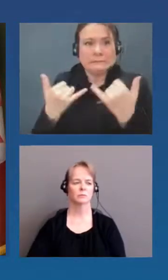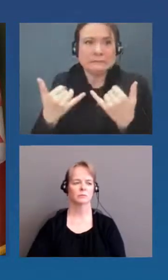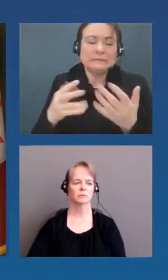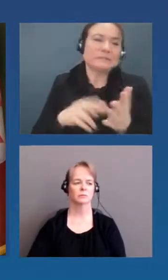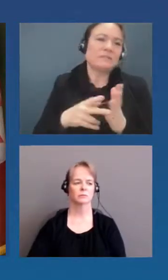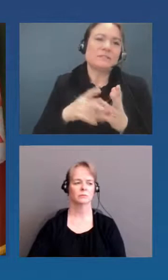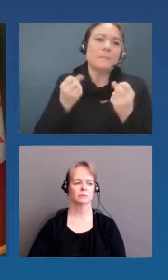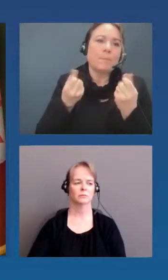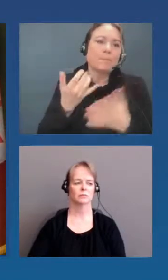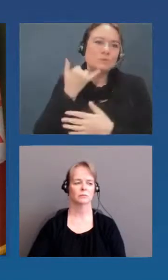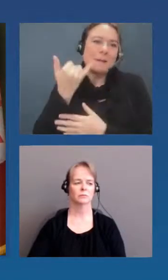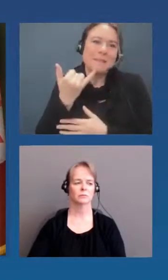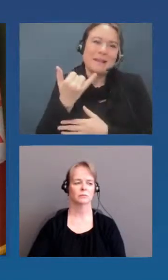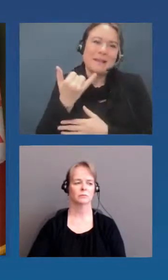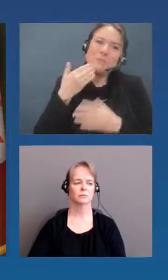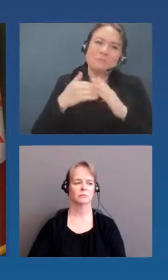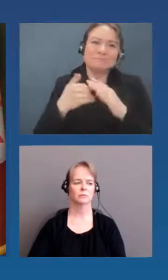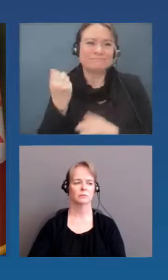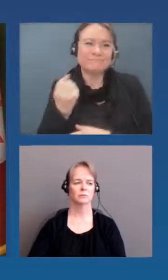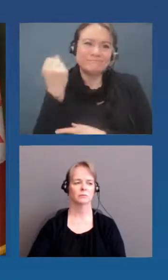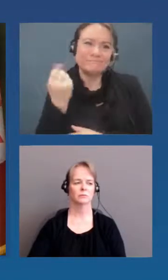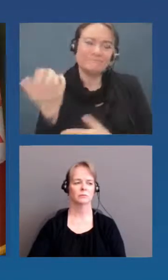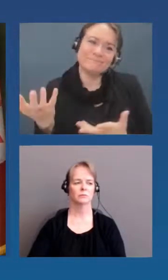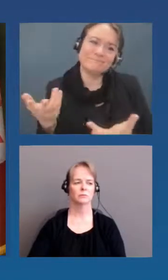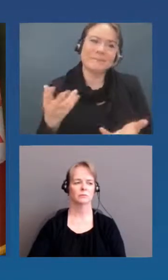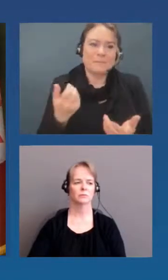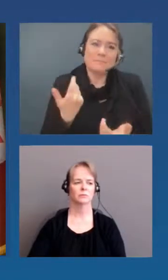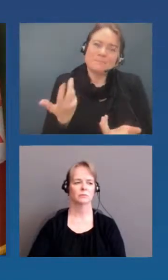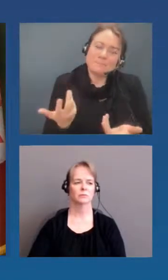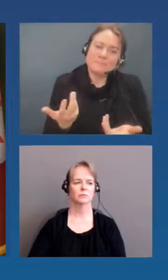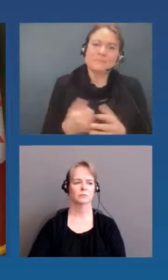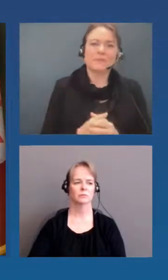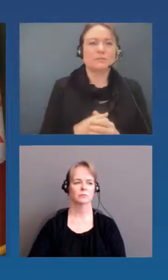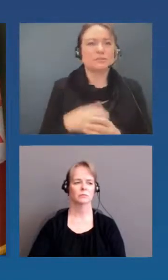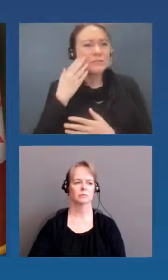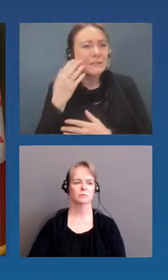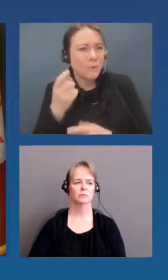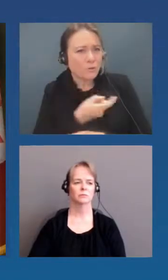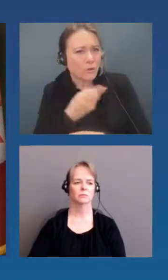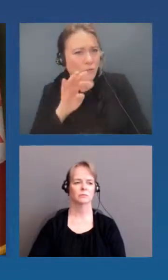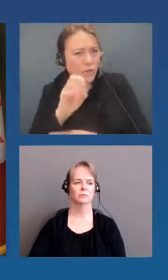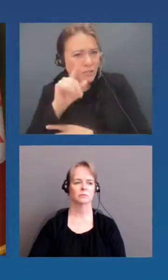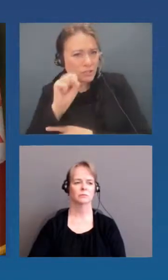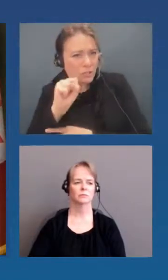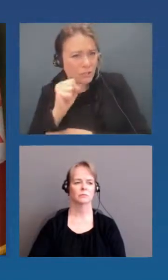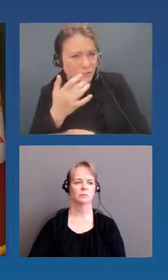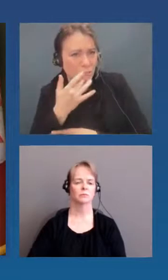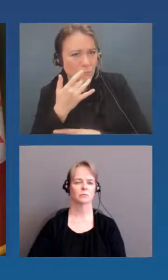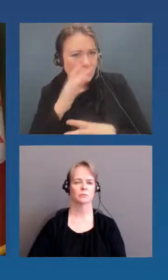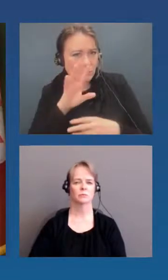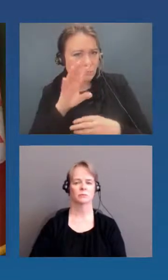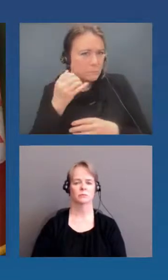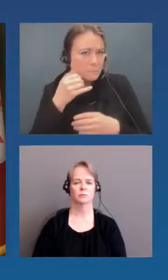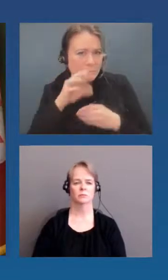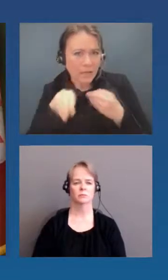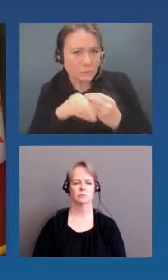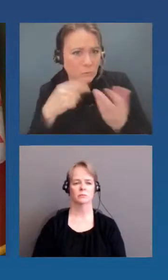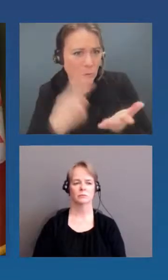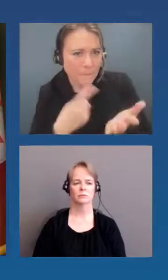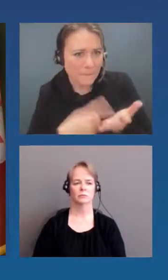en mesure de réserver leur vaccination. Je ne sais pas si le docteur Etches elle a une idée mieux que moi,